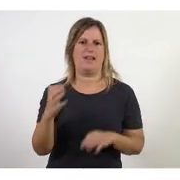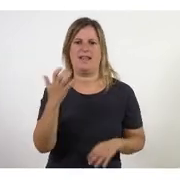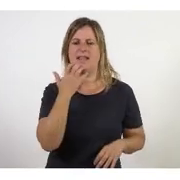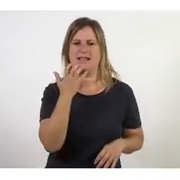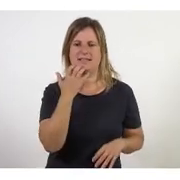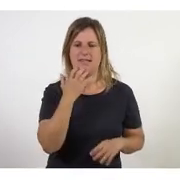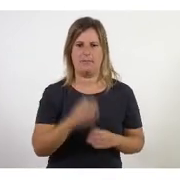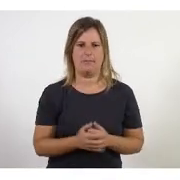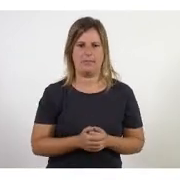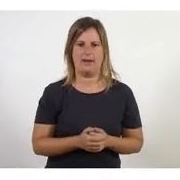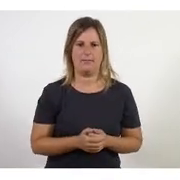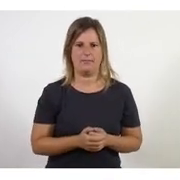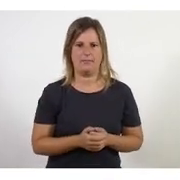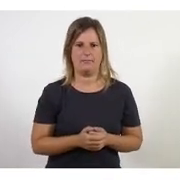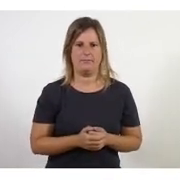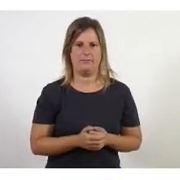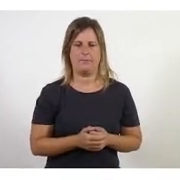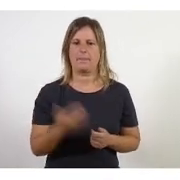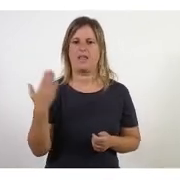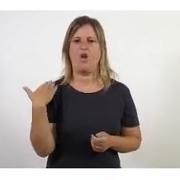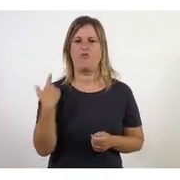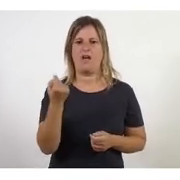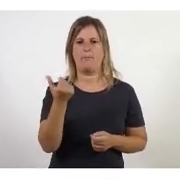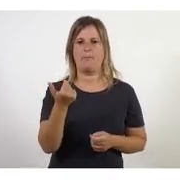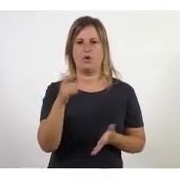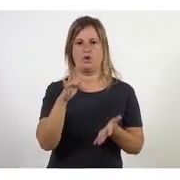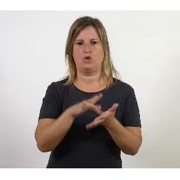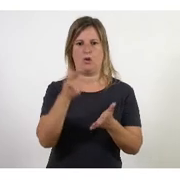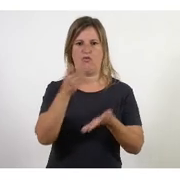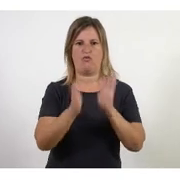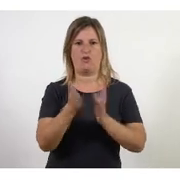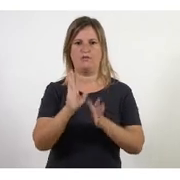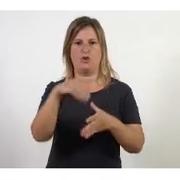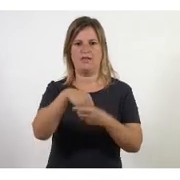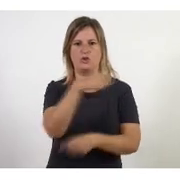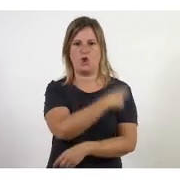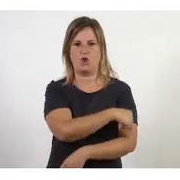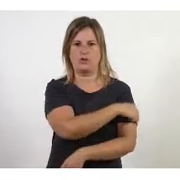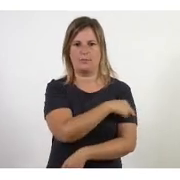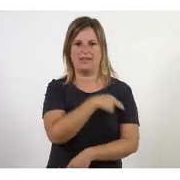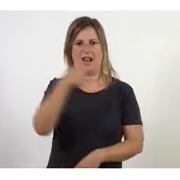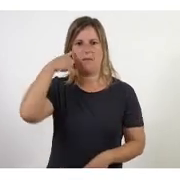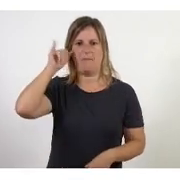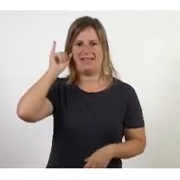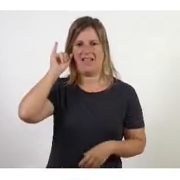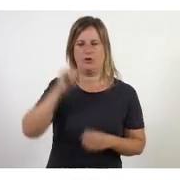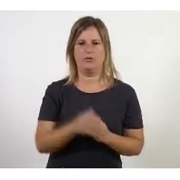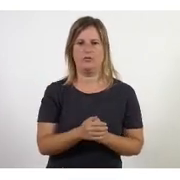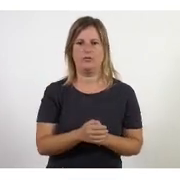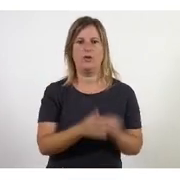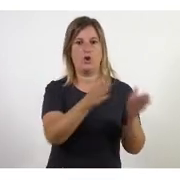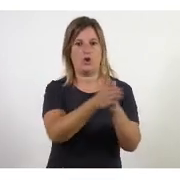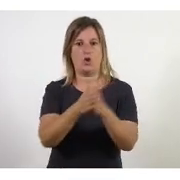teoria. Vaig tenir fa poc una formació a l'Hospital de Mataró. Per exemple, els companys de l'Hospital de